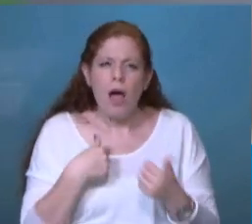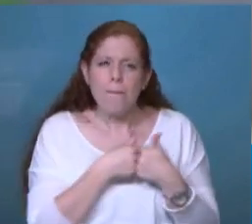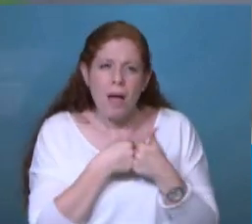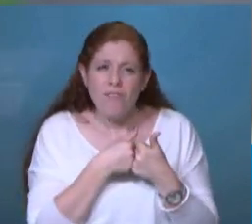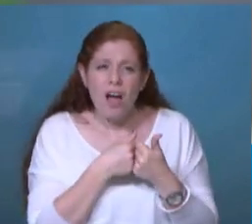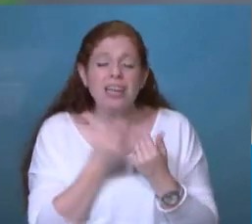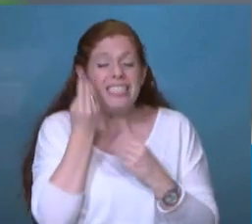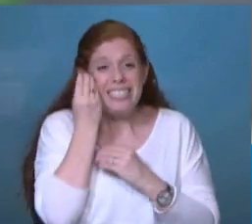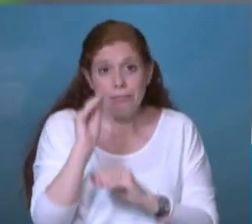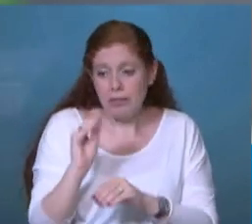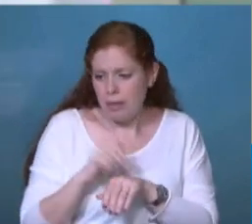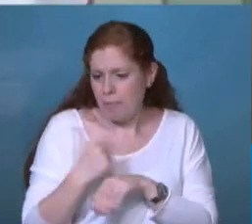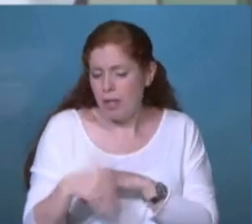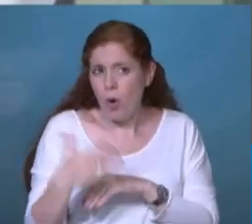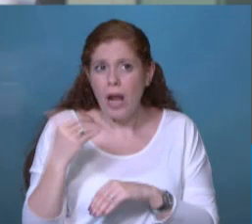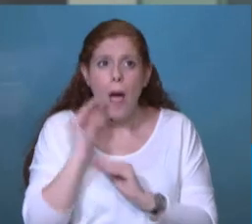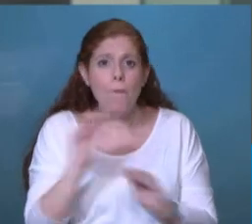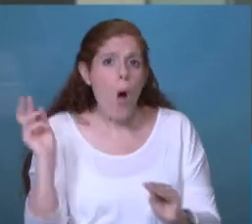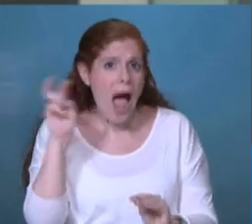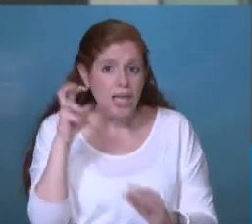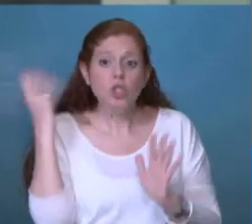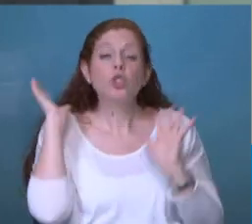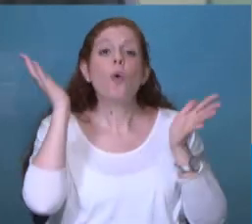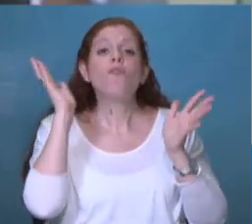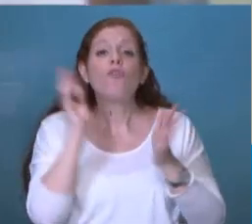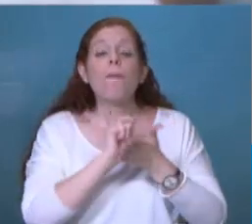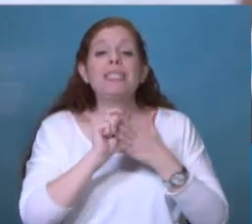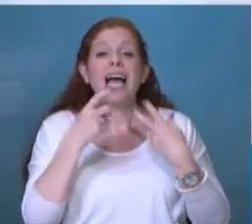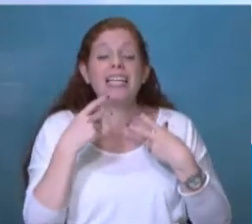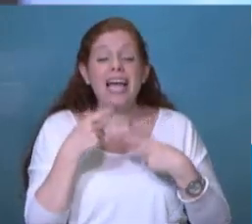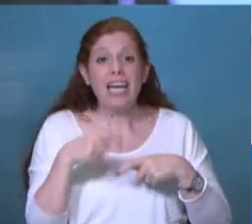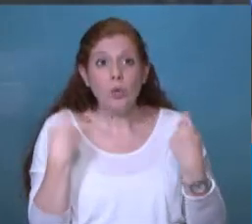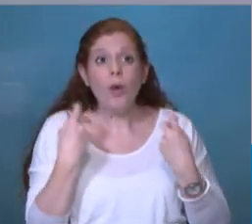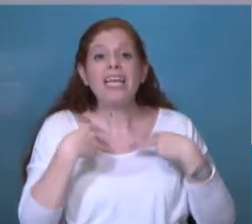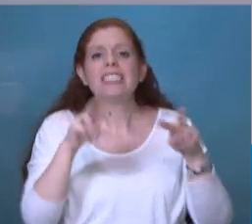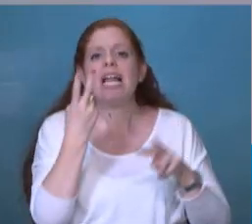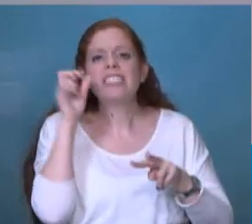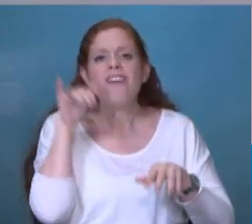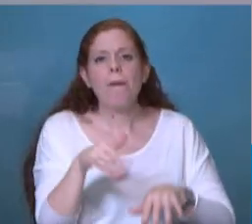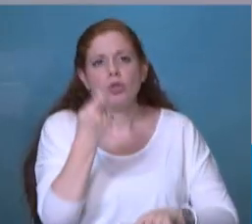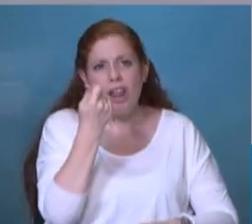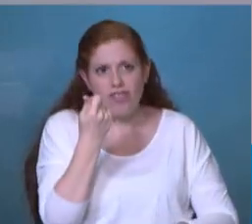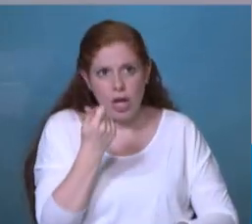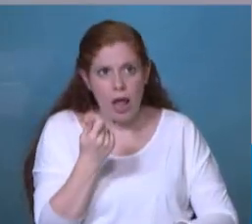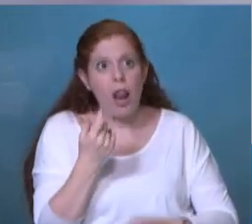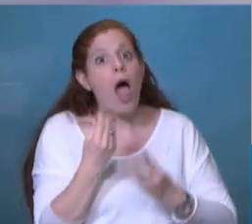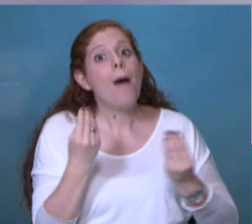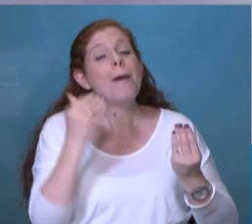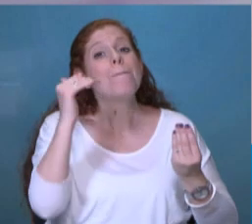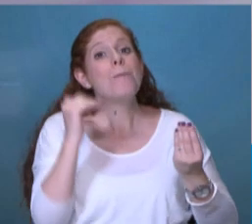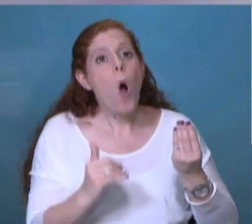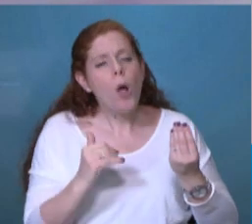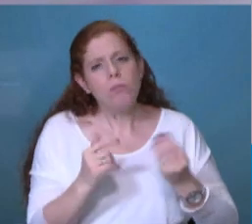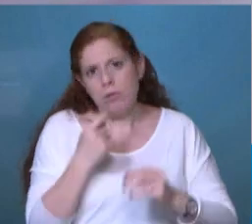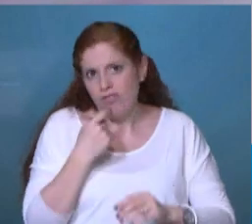בעת האחרונה המורה עין שסוף סוף משרד החינוך יחזיר לה 25,000 שקלים. הרבה הרבה פחות מכפי